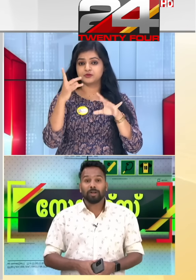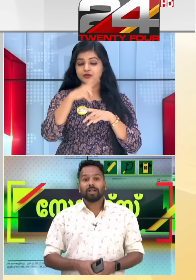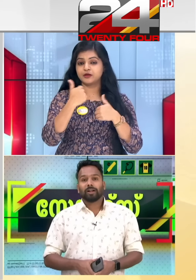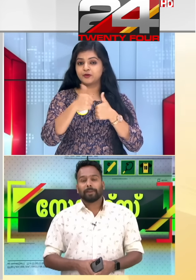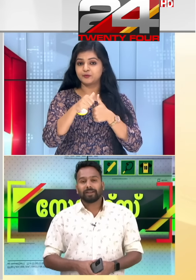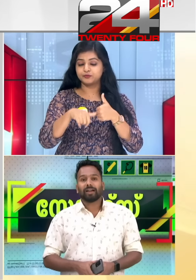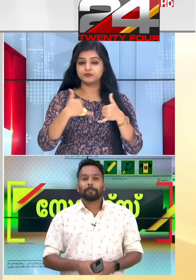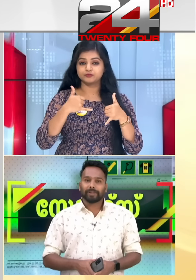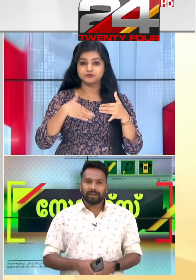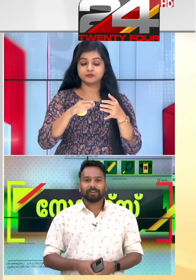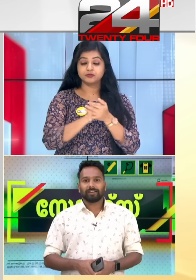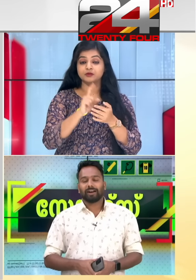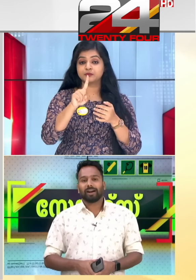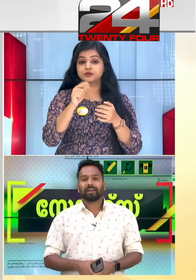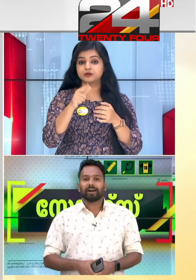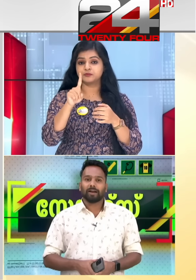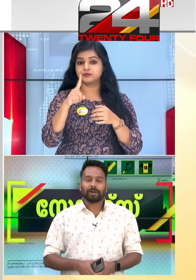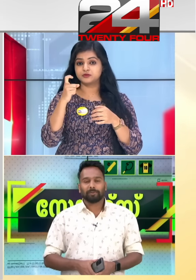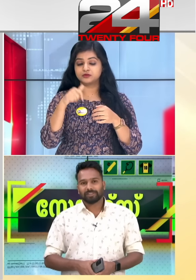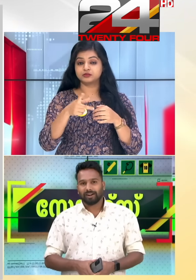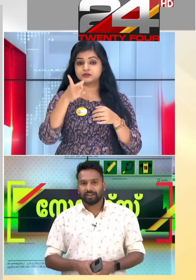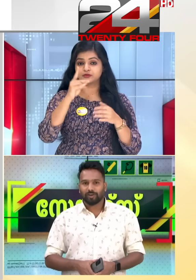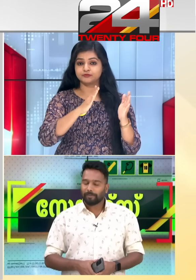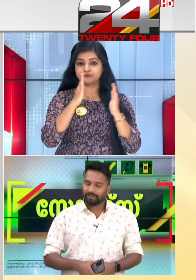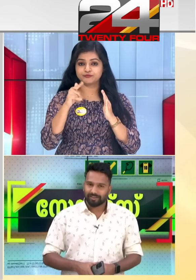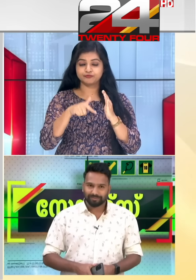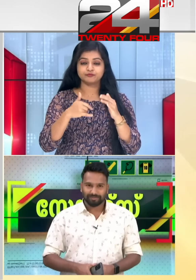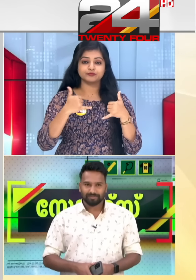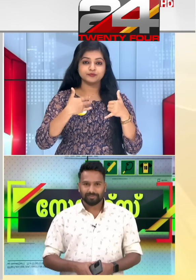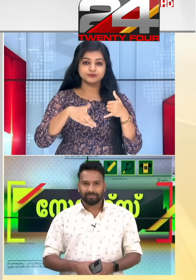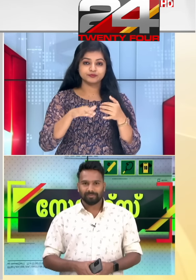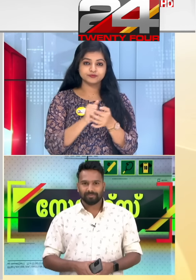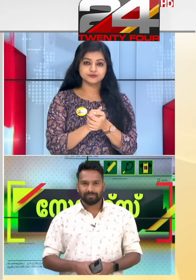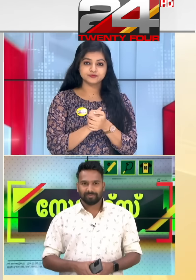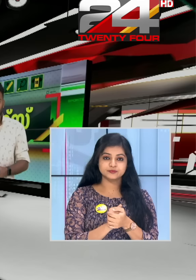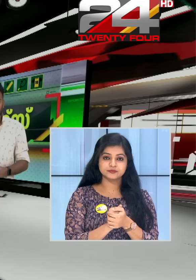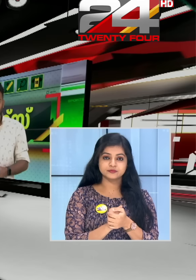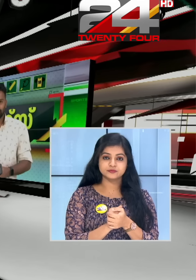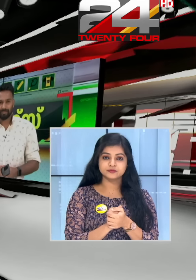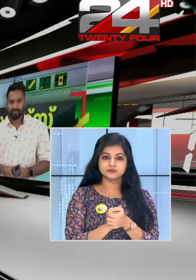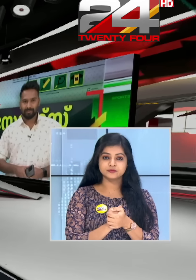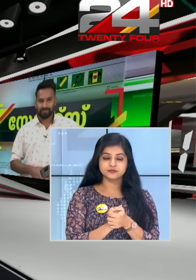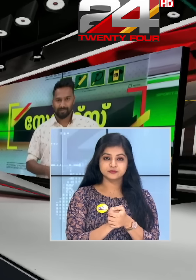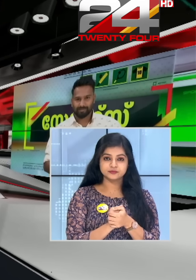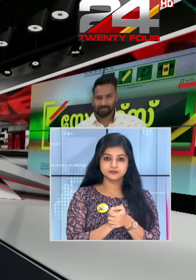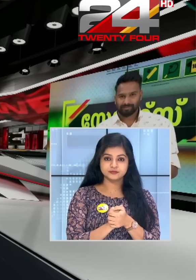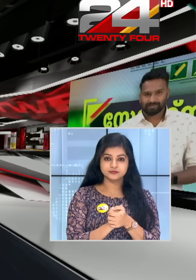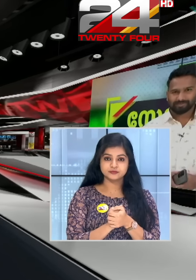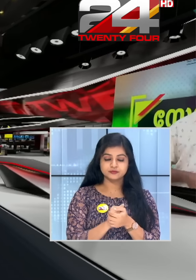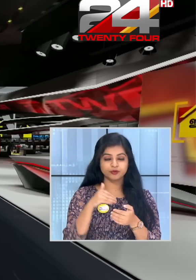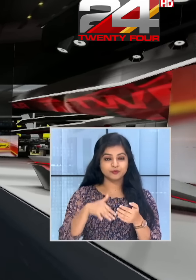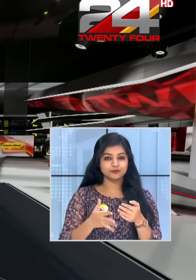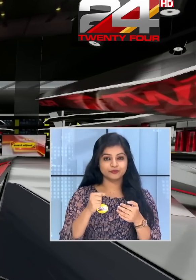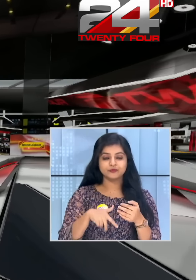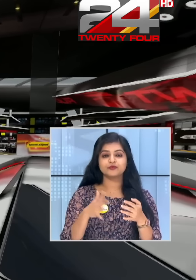ഏപ്രിലിൽ നടക്കും 16 17 തീയതികളിലാണ് രണ്ടാം പാദ മത്സരങ്ങൾ നടക്കുക പ്രവിത ശരി അനിൽ വാസുദേവ് ആണ് വിവരങ്ങൾ നൽകിയത് നോക്കാം